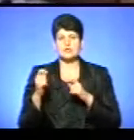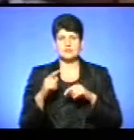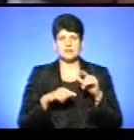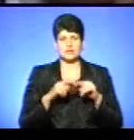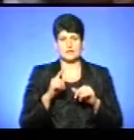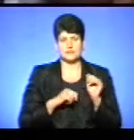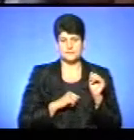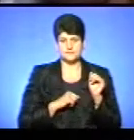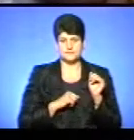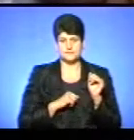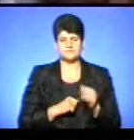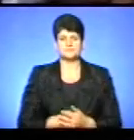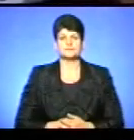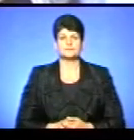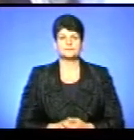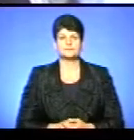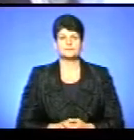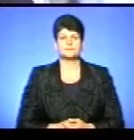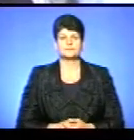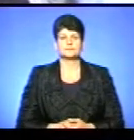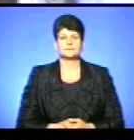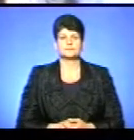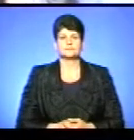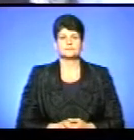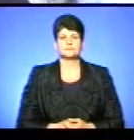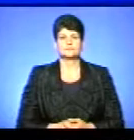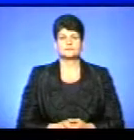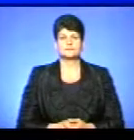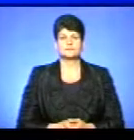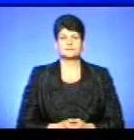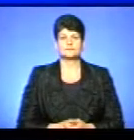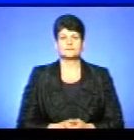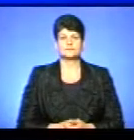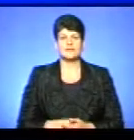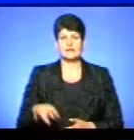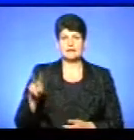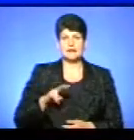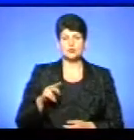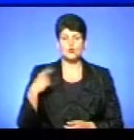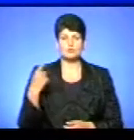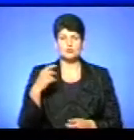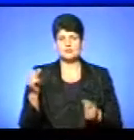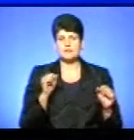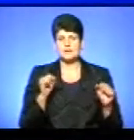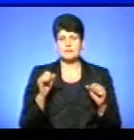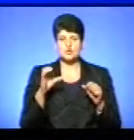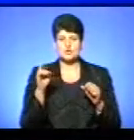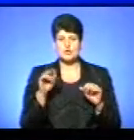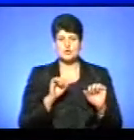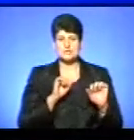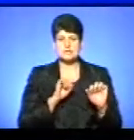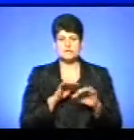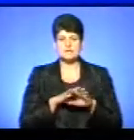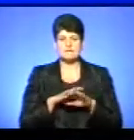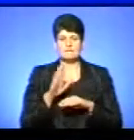родинам. Богдан Буденчук, Андрій Бодак. Новини. Директор обласного департаменту соціального захисту